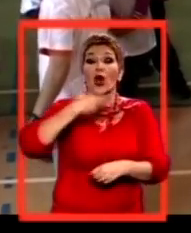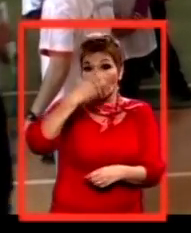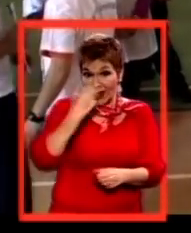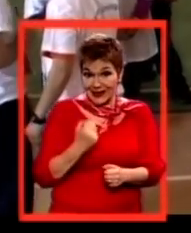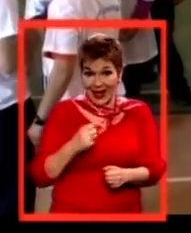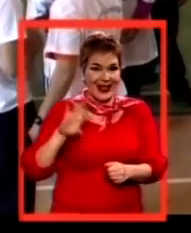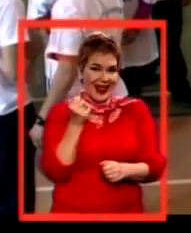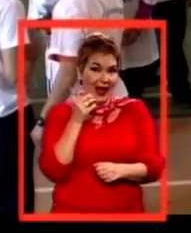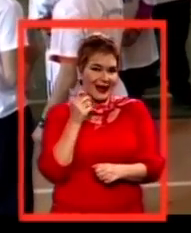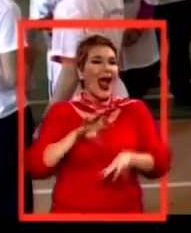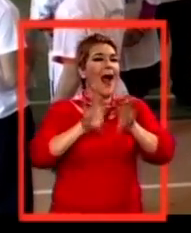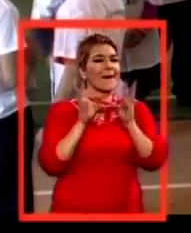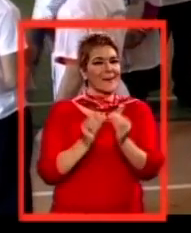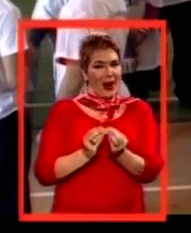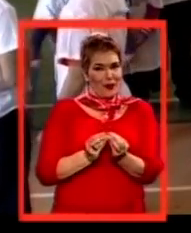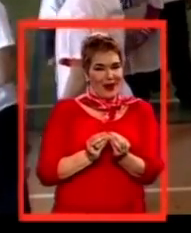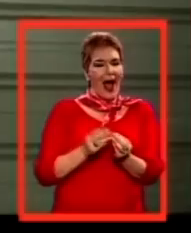la bucuria a